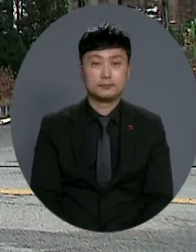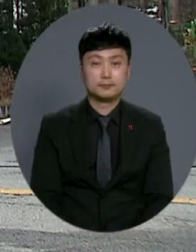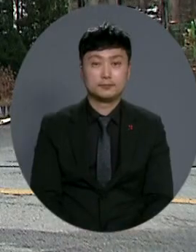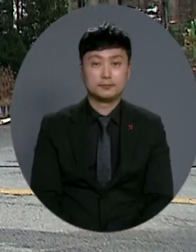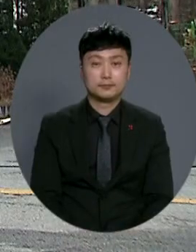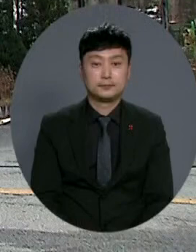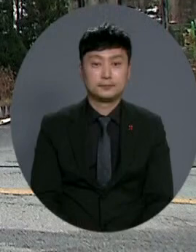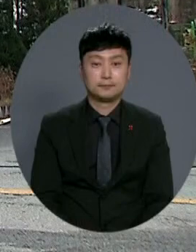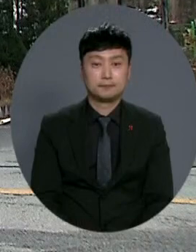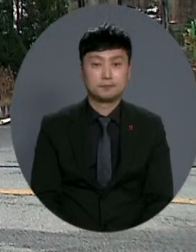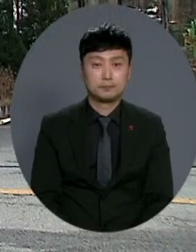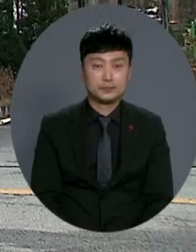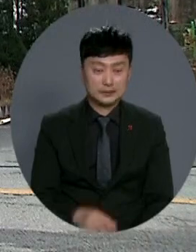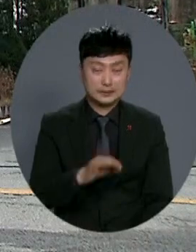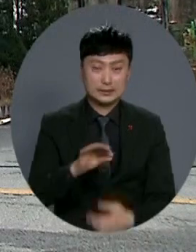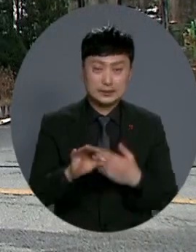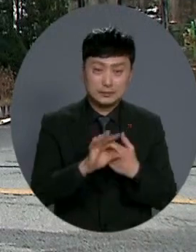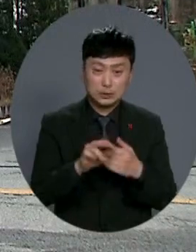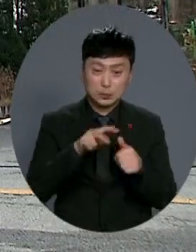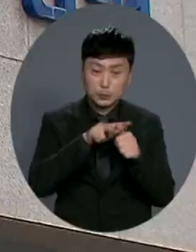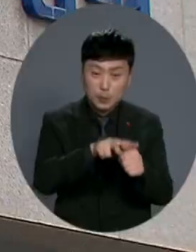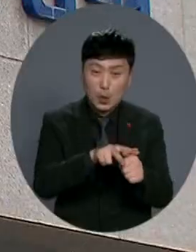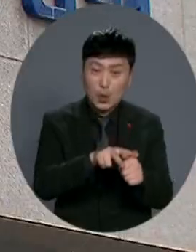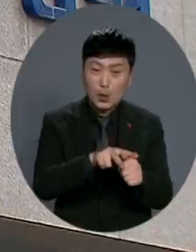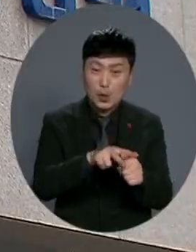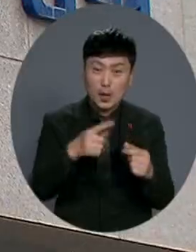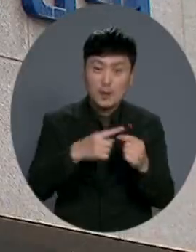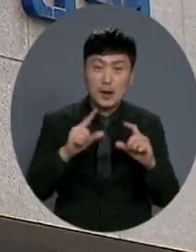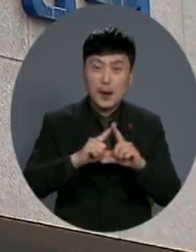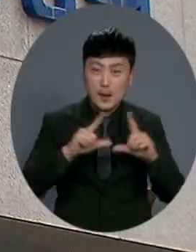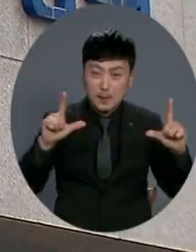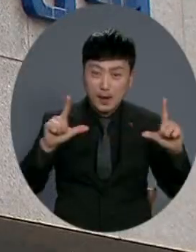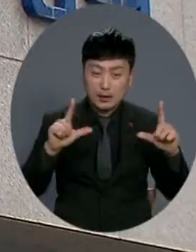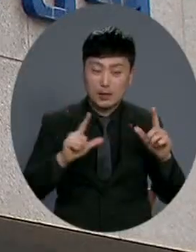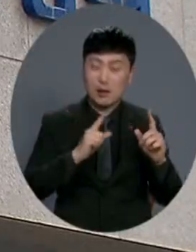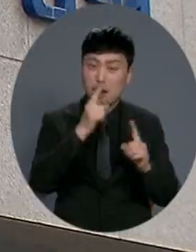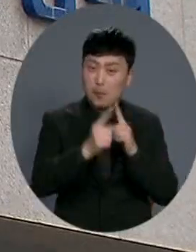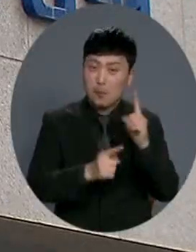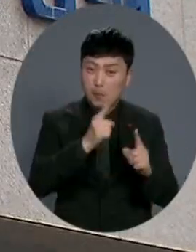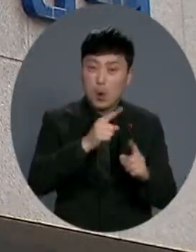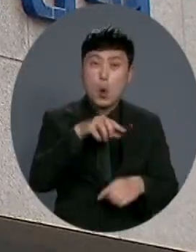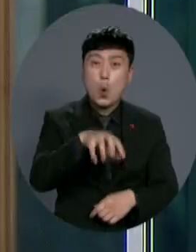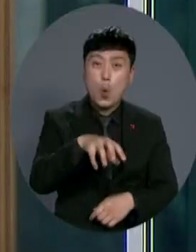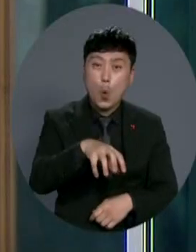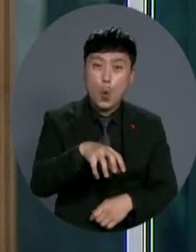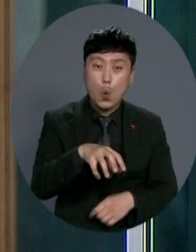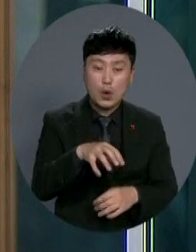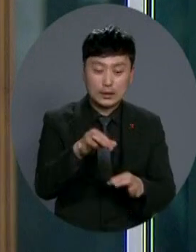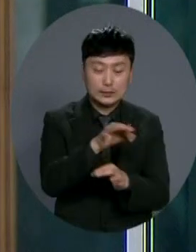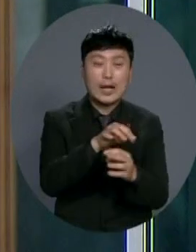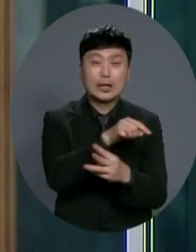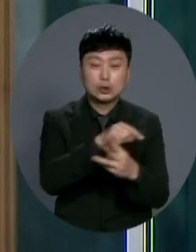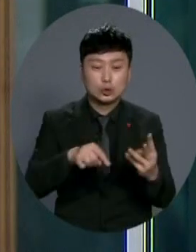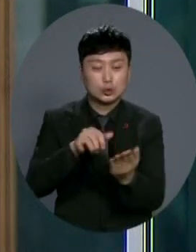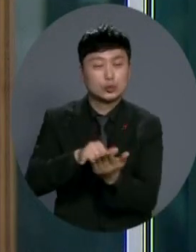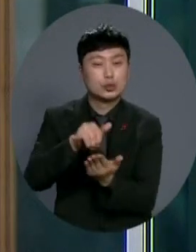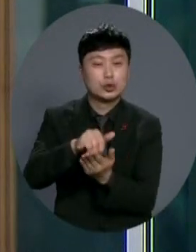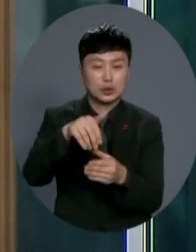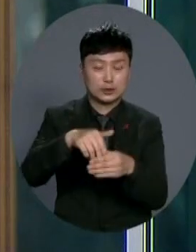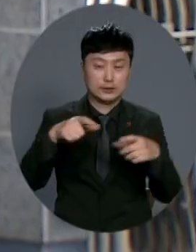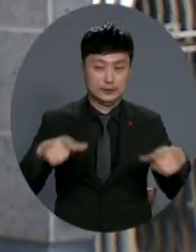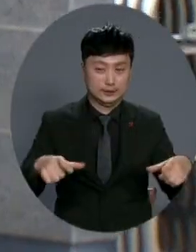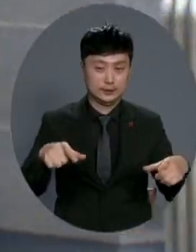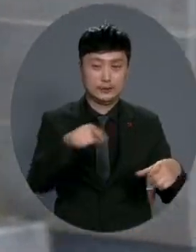만나봤습니다 예비 후보 등록 첫날 가장 많은 예비 후보자들이 등록한 지역은 상주 문경 선거구